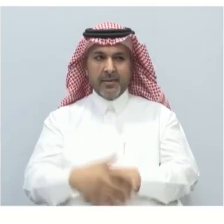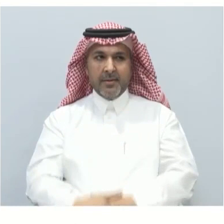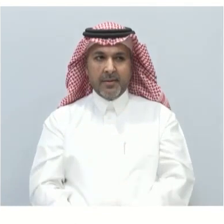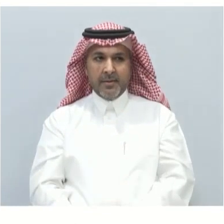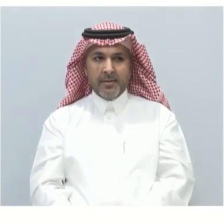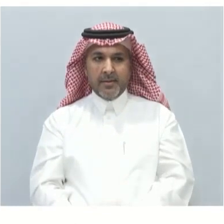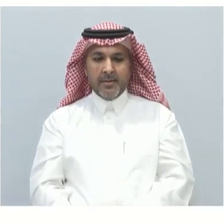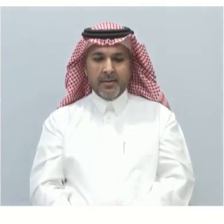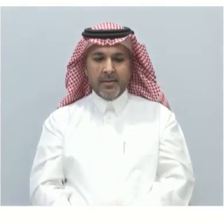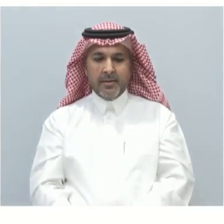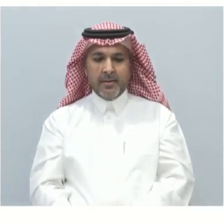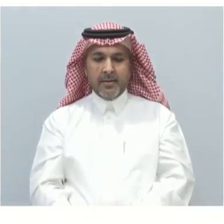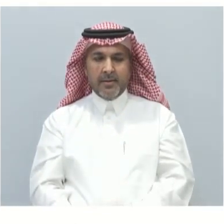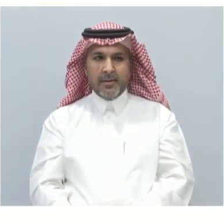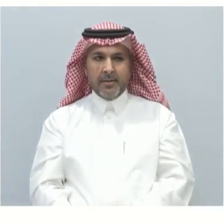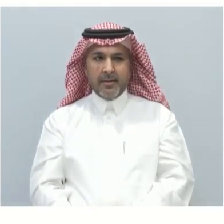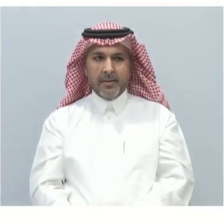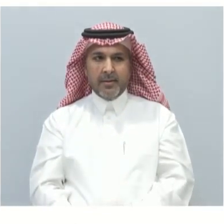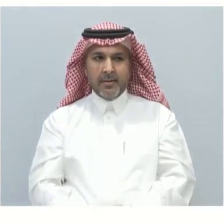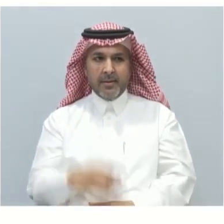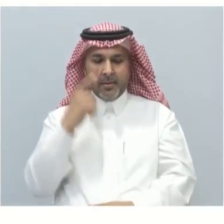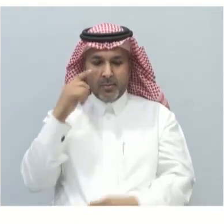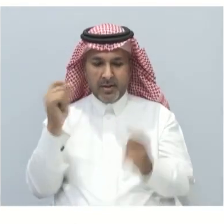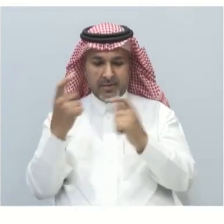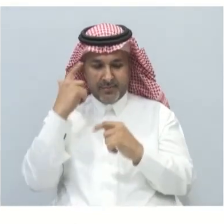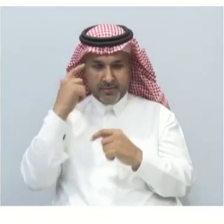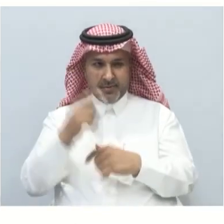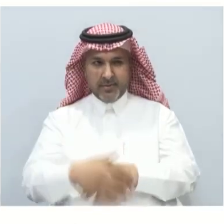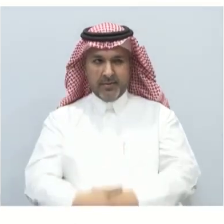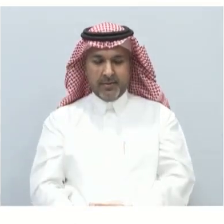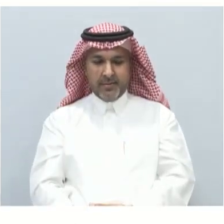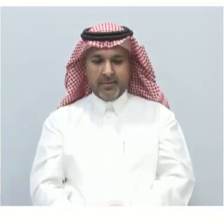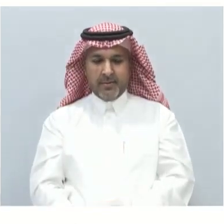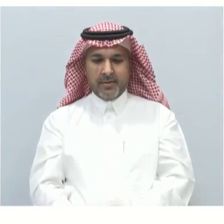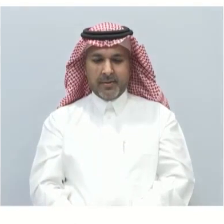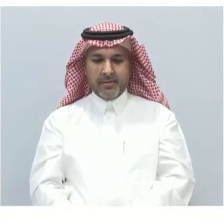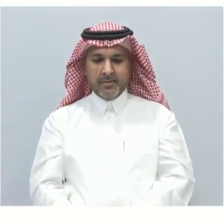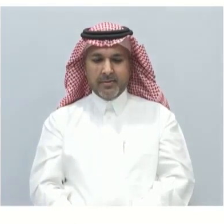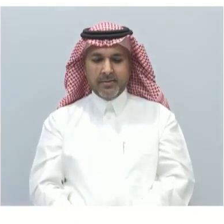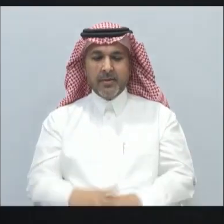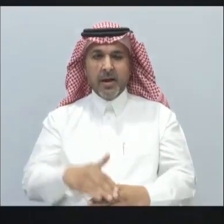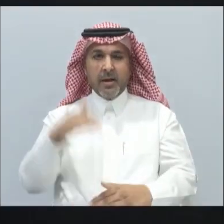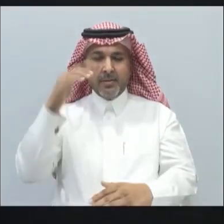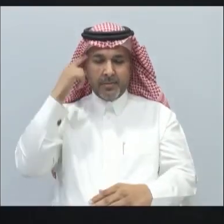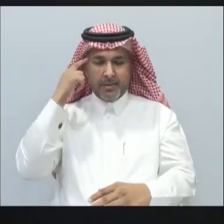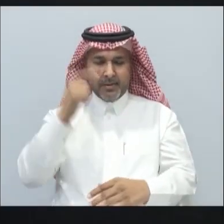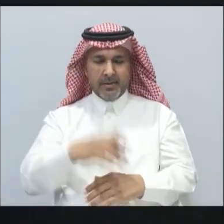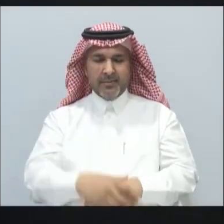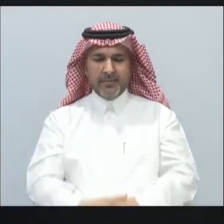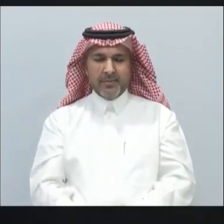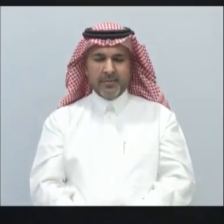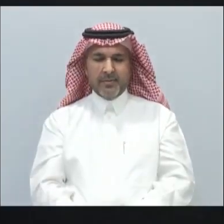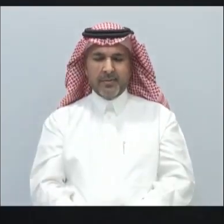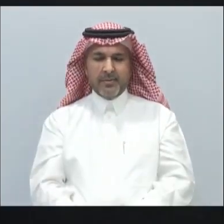س الى ما لا نهايه بهذا الشكل اذا في المتباينات يهمنا ان احنا نعرف هل هي داله نمو ولا داله